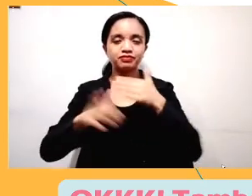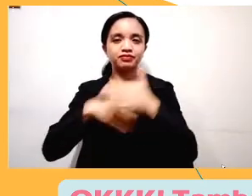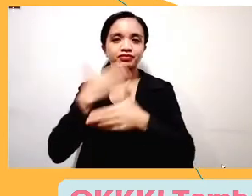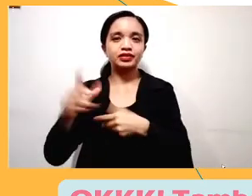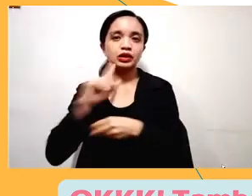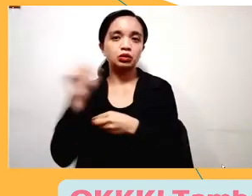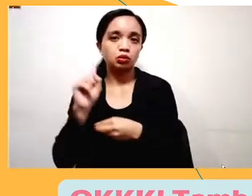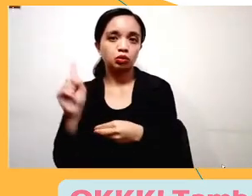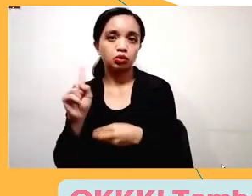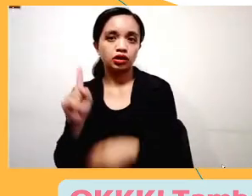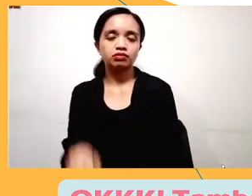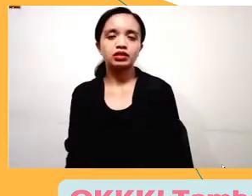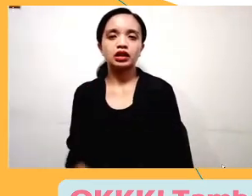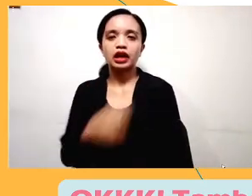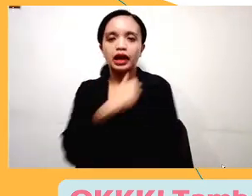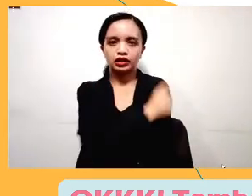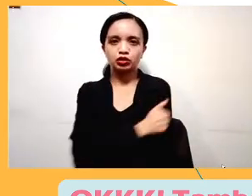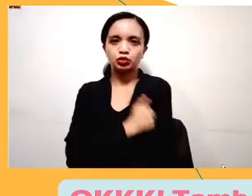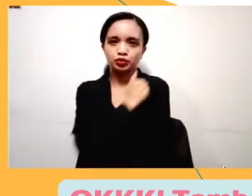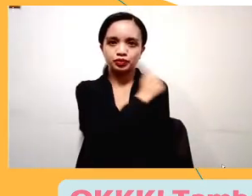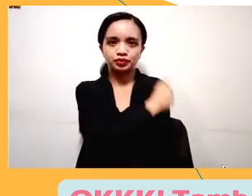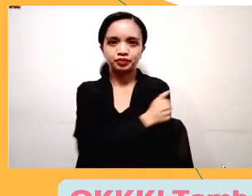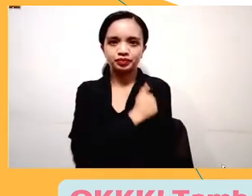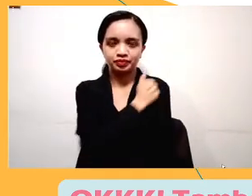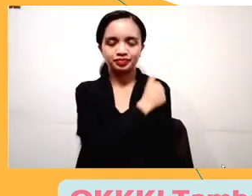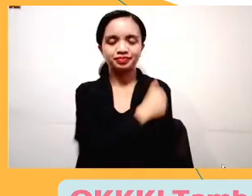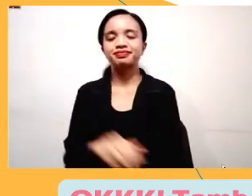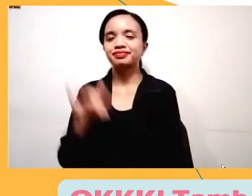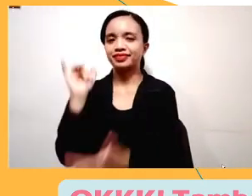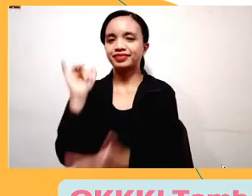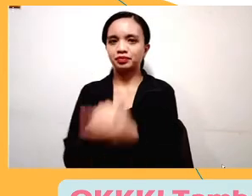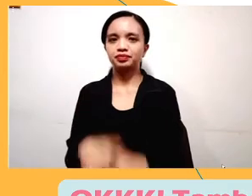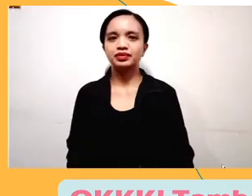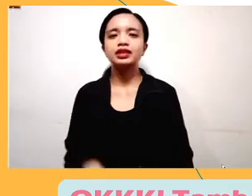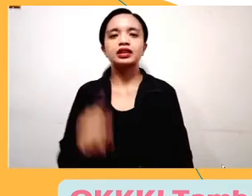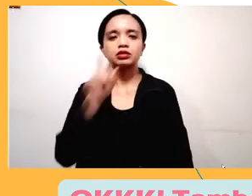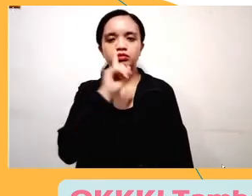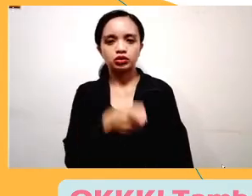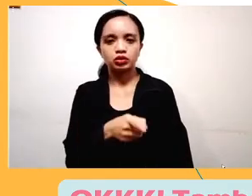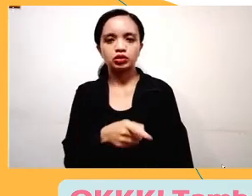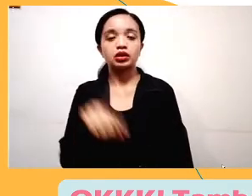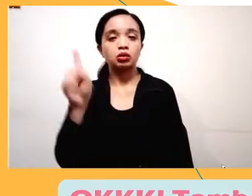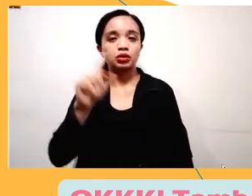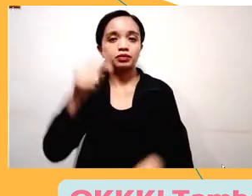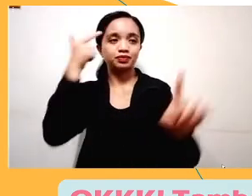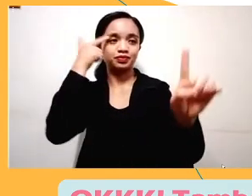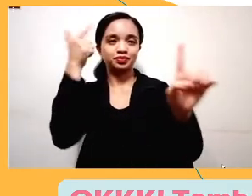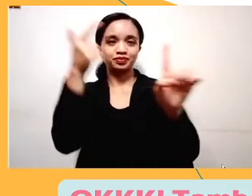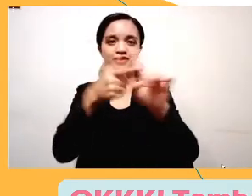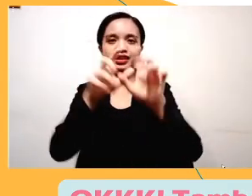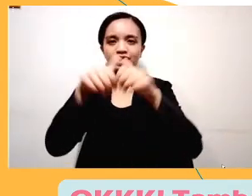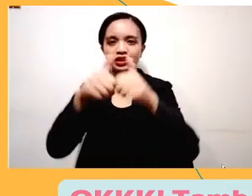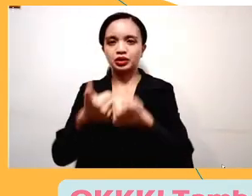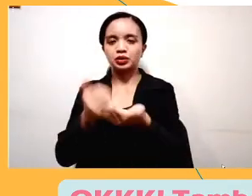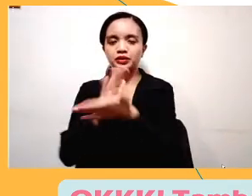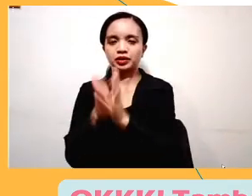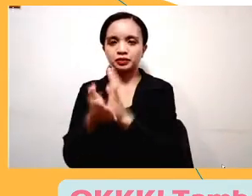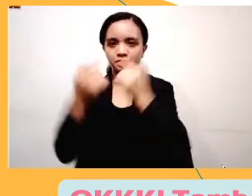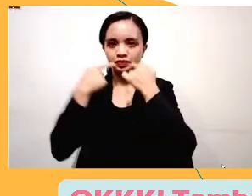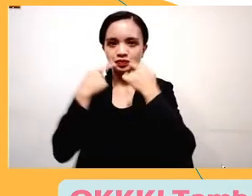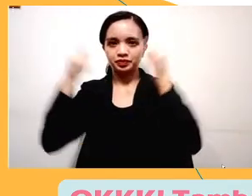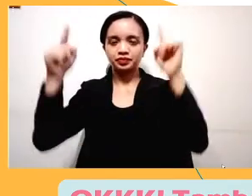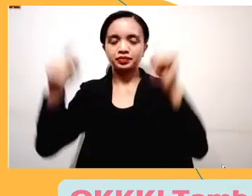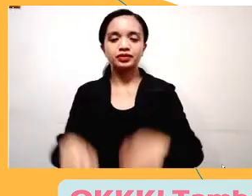our attitudes. Yan. Dyan, isang aspeto ng pag-unlad yan. Habang